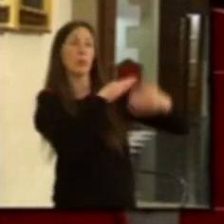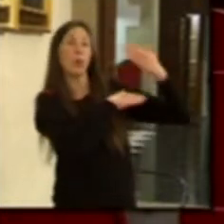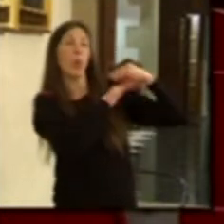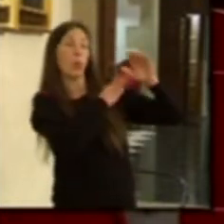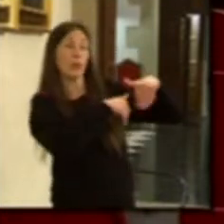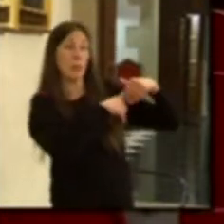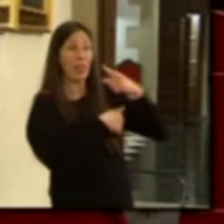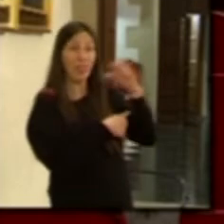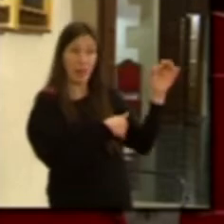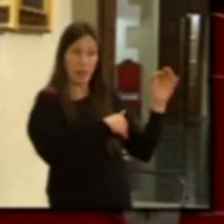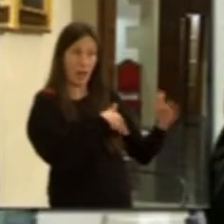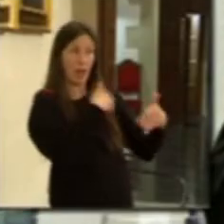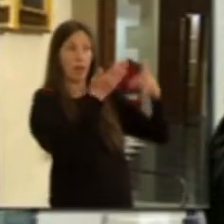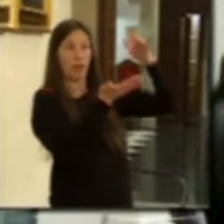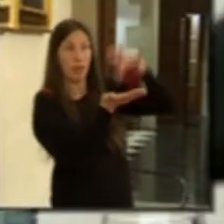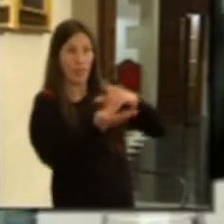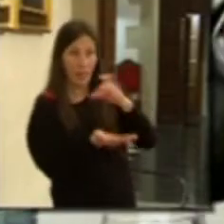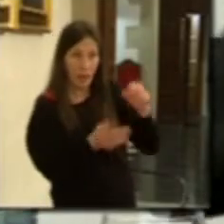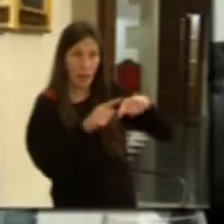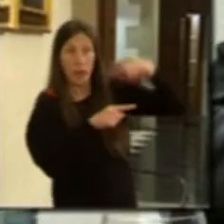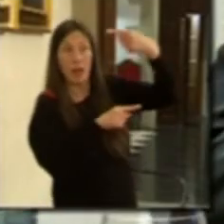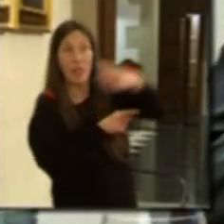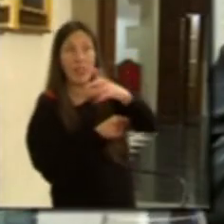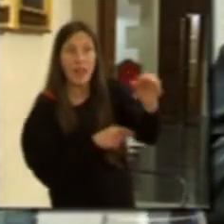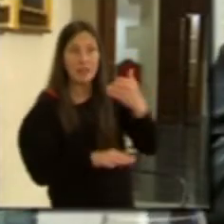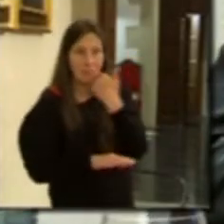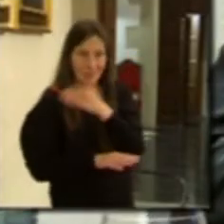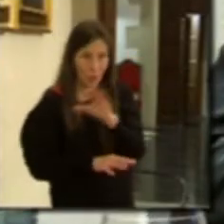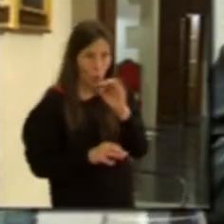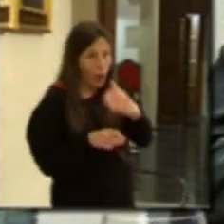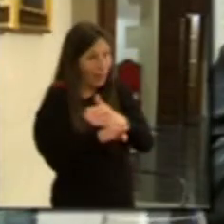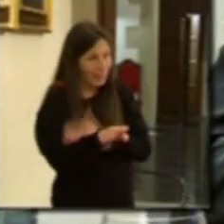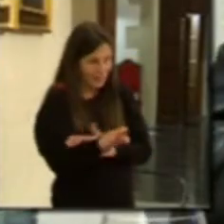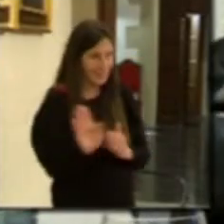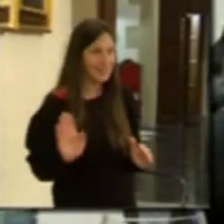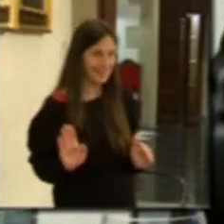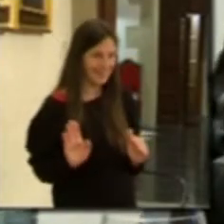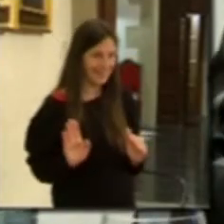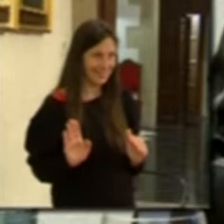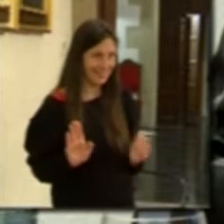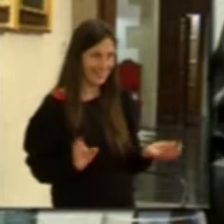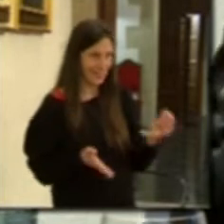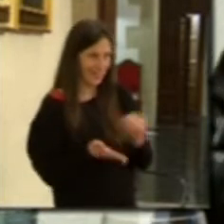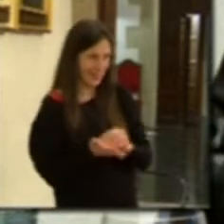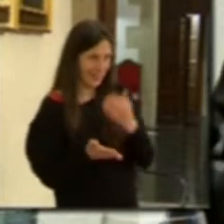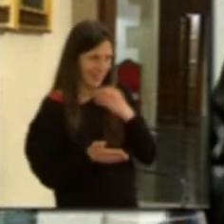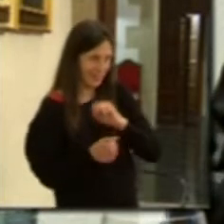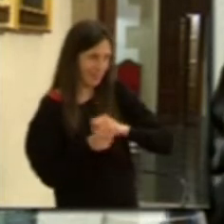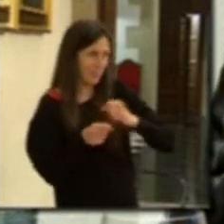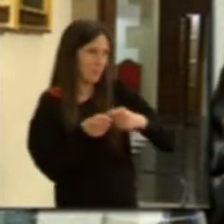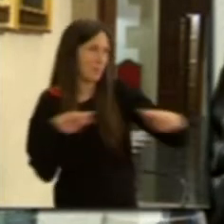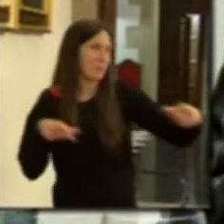que no ens tornem a trobar i que seria bo que els diríem, gestors polítics no es trobin que han de patir perquè no